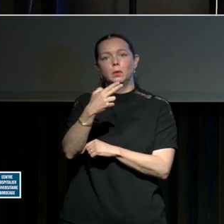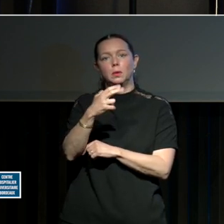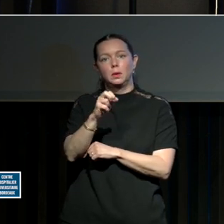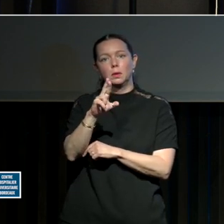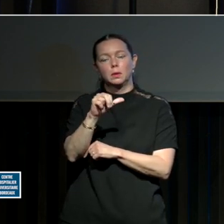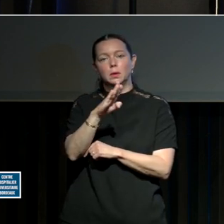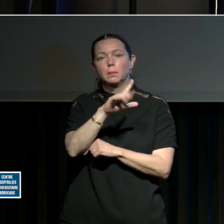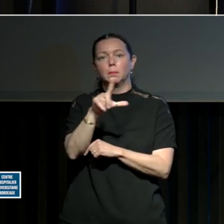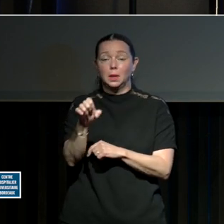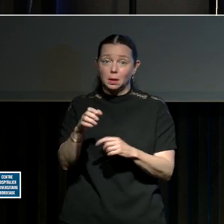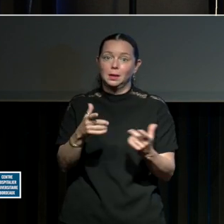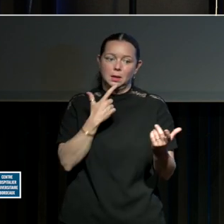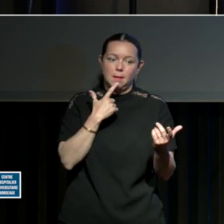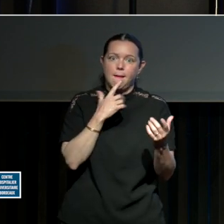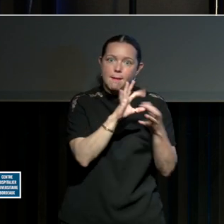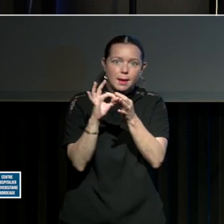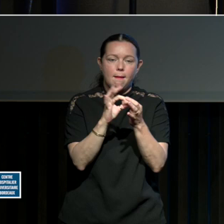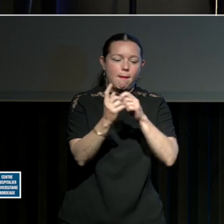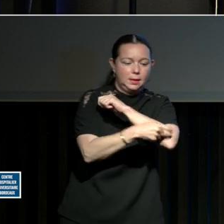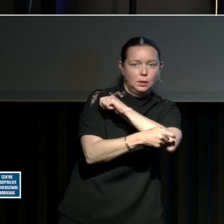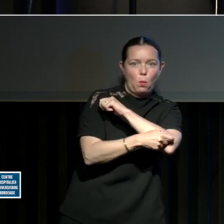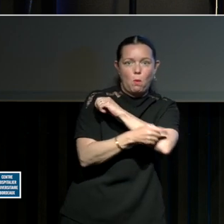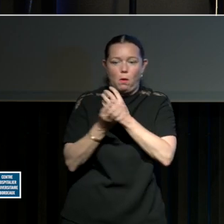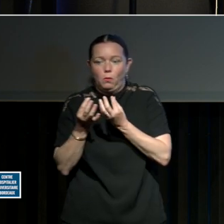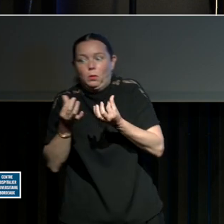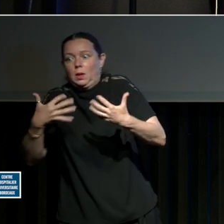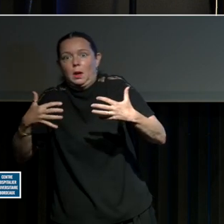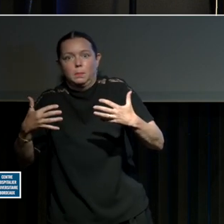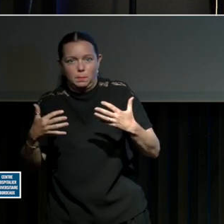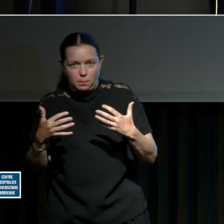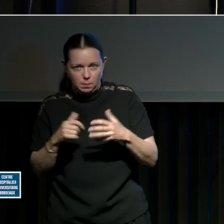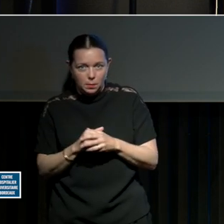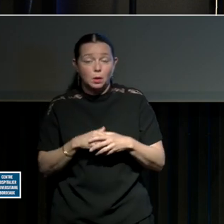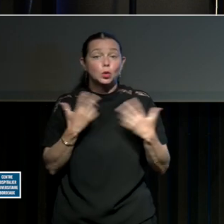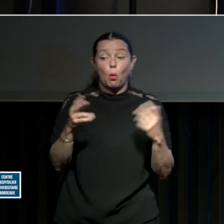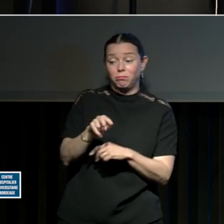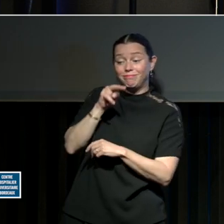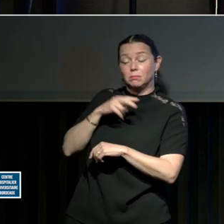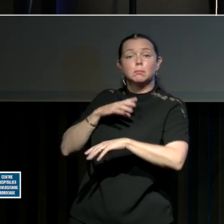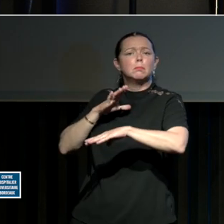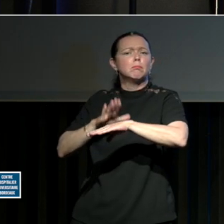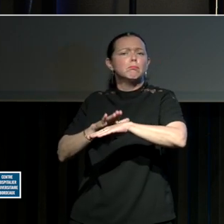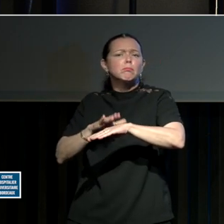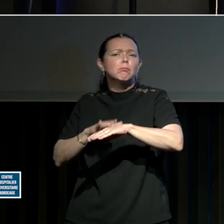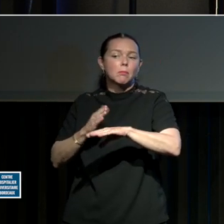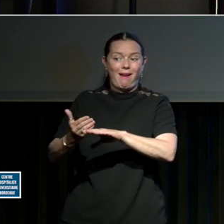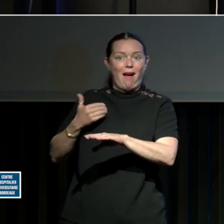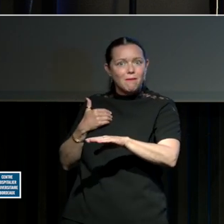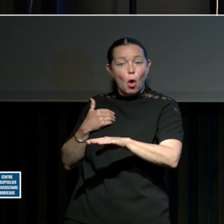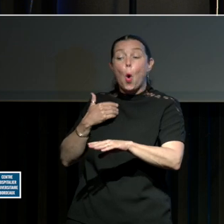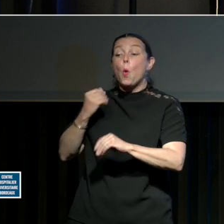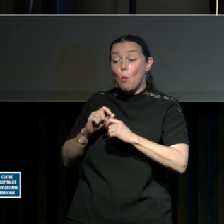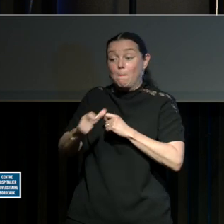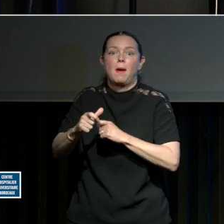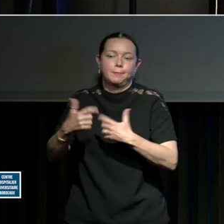liée au concept d'addiction, et de ce fait, toutes les approches, qu'elles soient de prévention ou les approches finalement